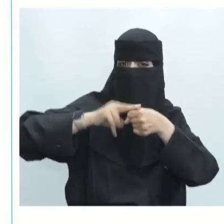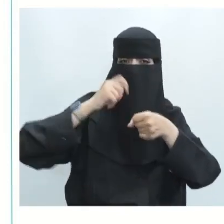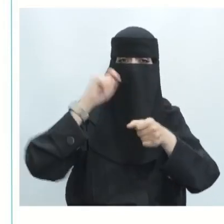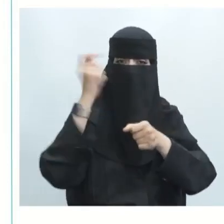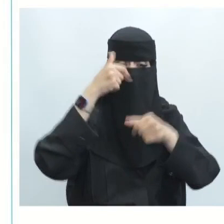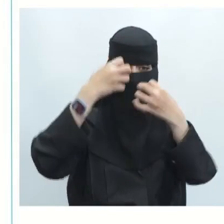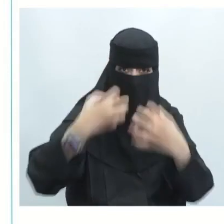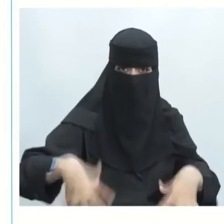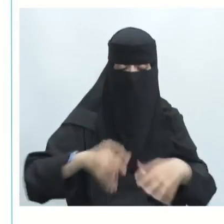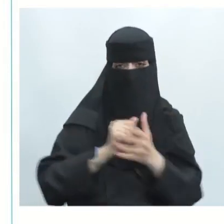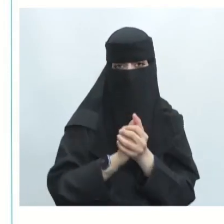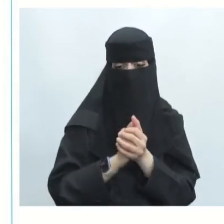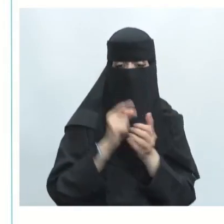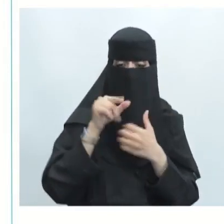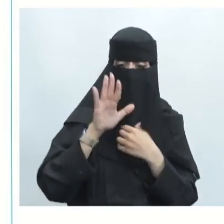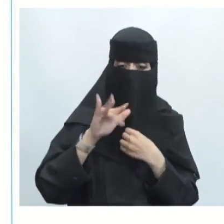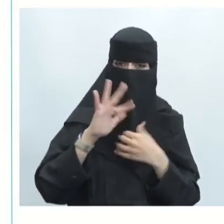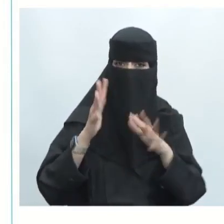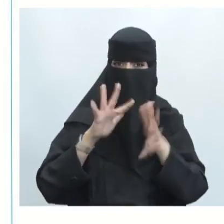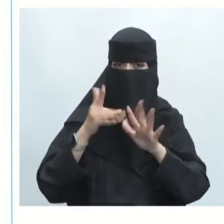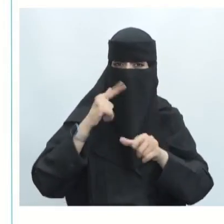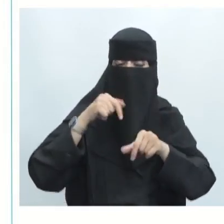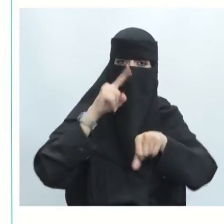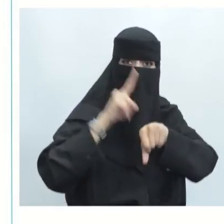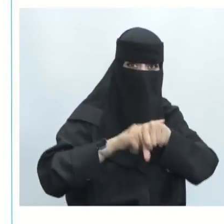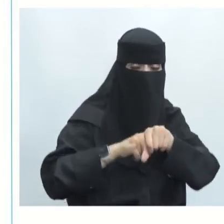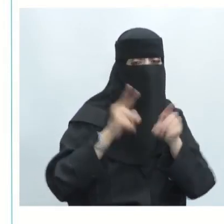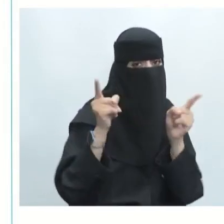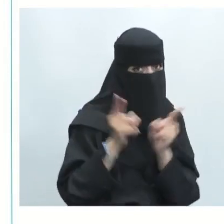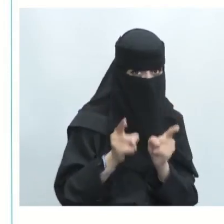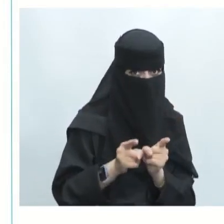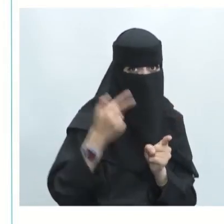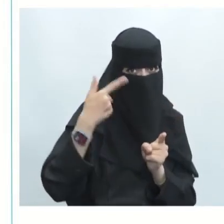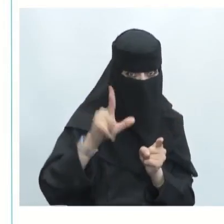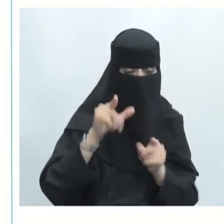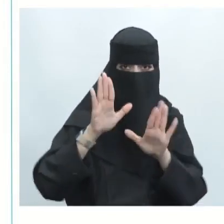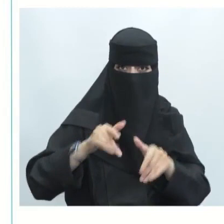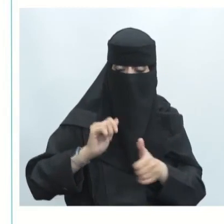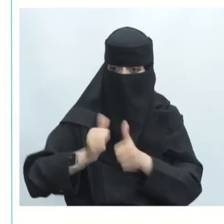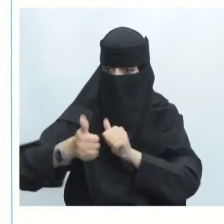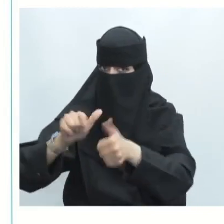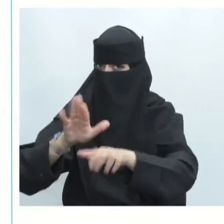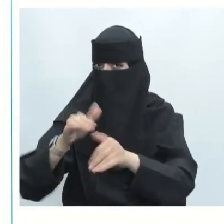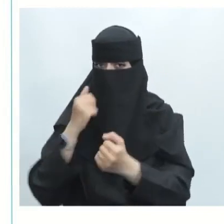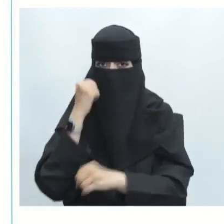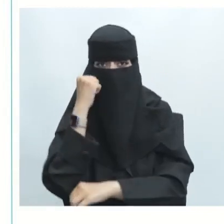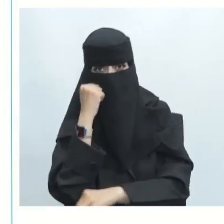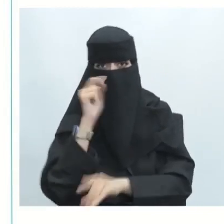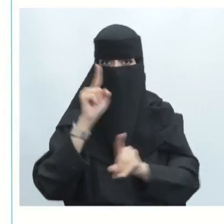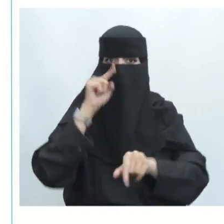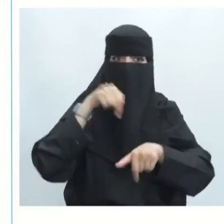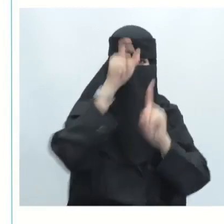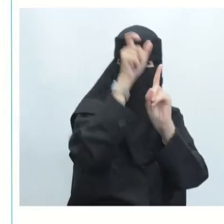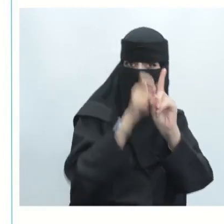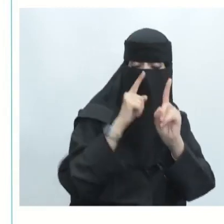قد تعيق محدوديه الوقت والموظفين نحن لدينا اوقات ايضا محدوده المنافسين لن ينتظرونك الموظفين ايضا